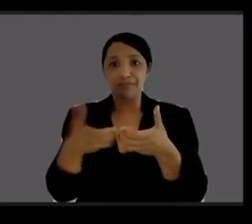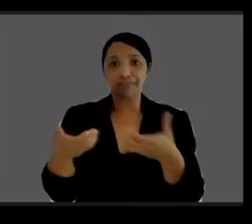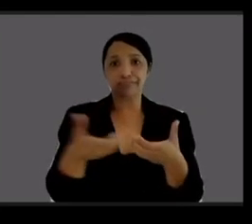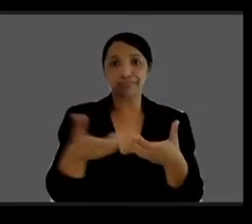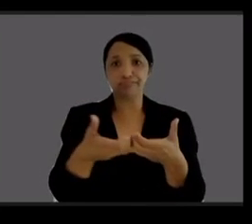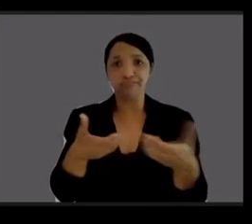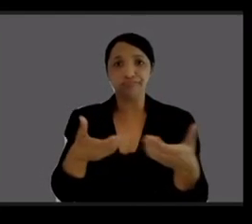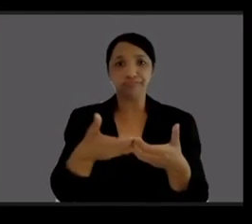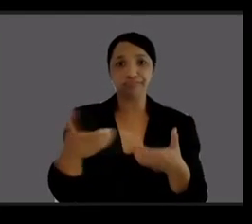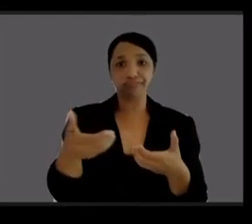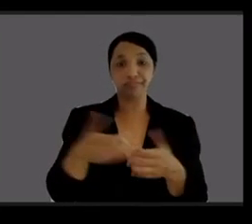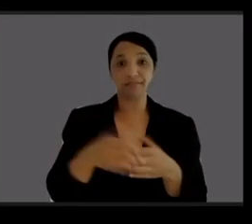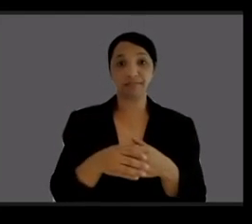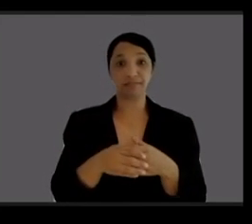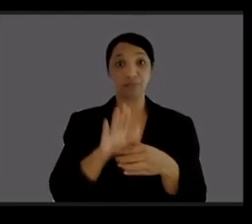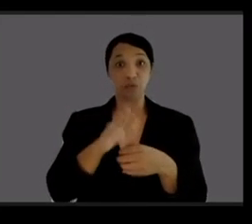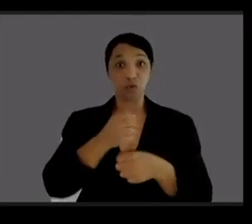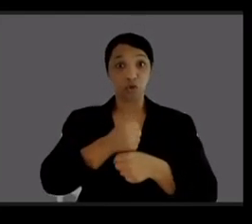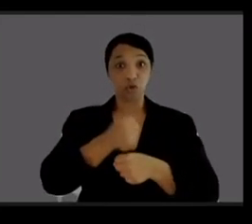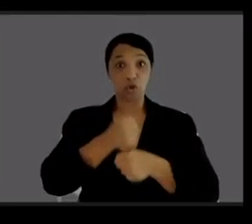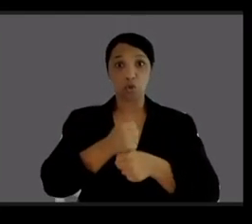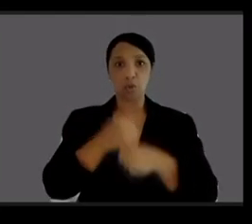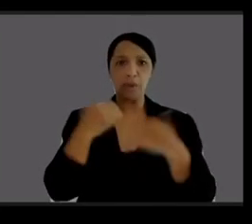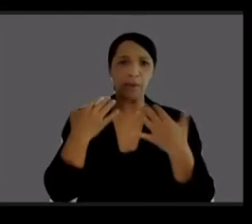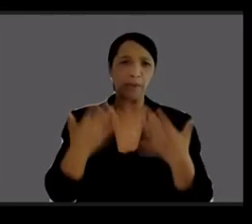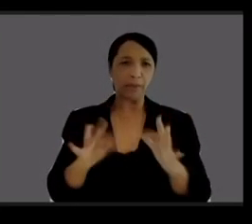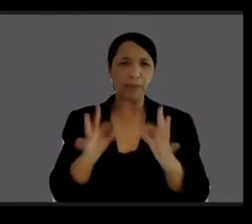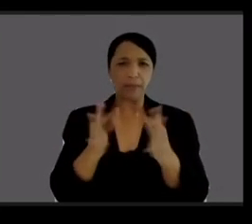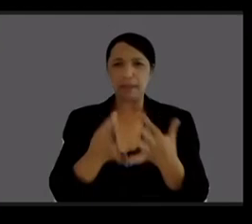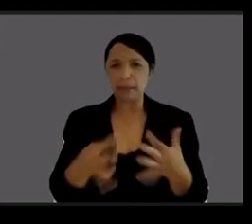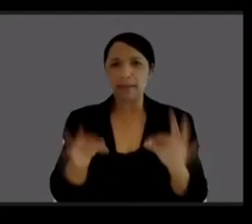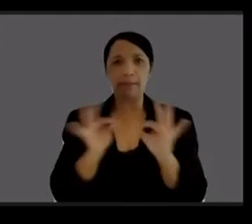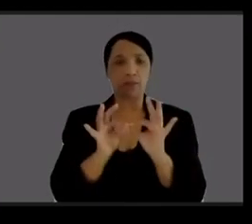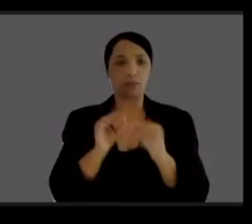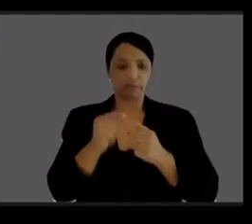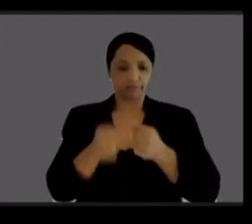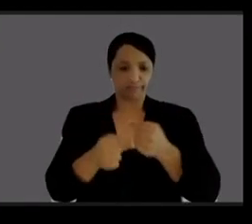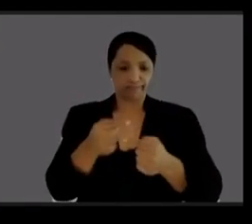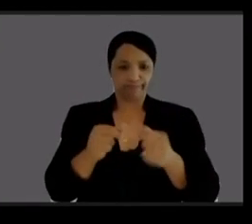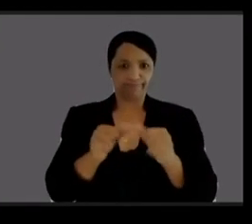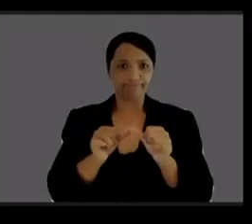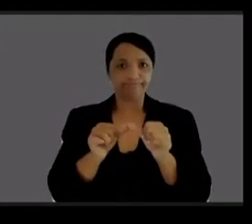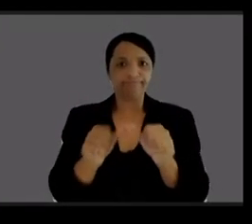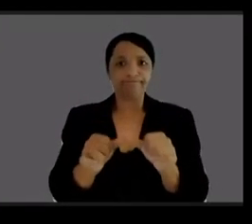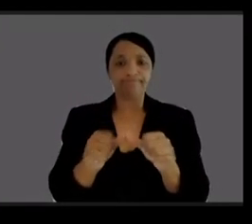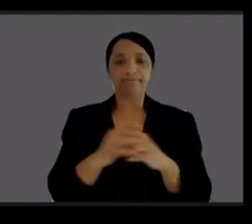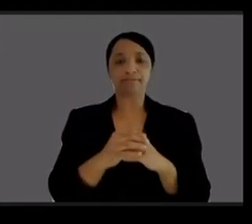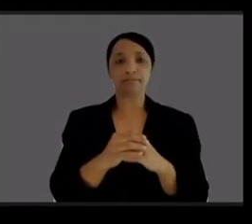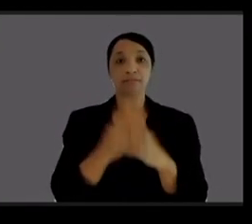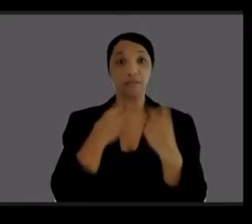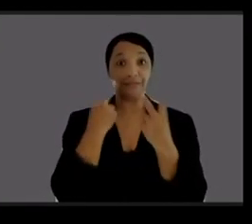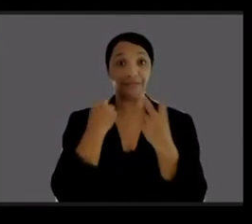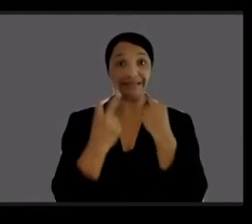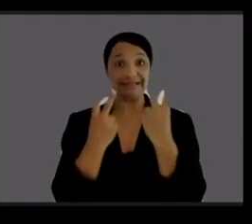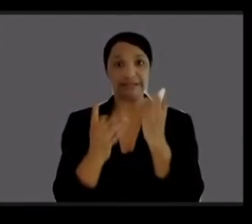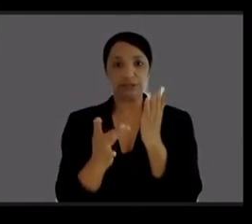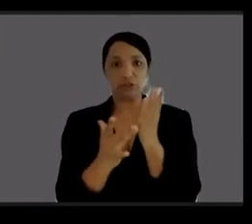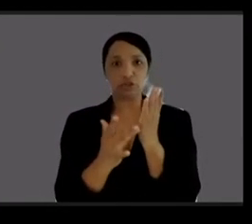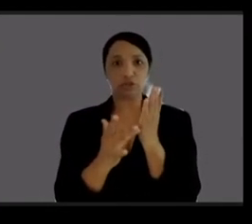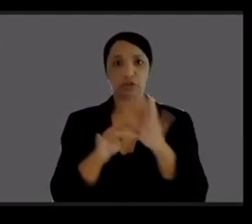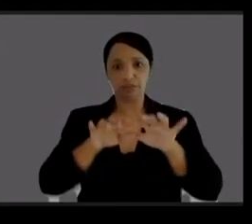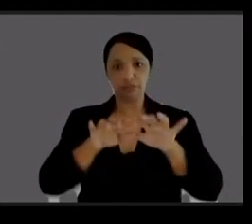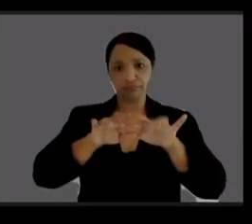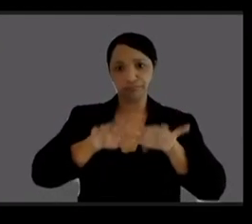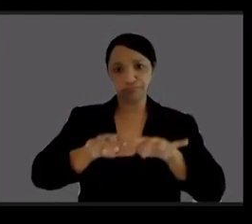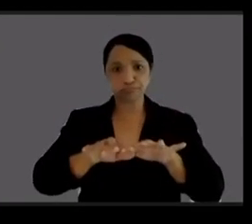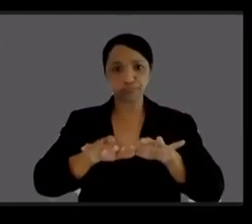分裂。各位的工作比以往任何时候都要重要。我们需要继续利用互联网支持的数字技